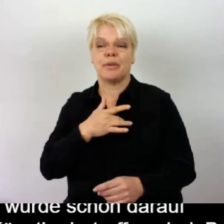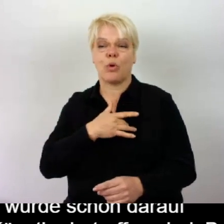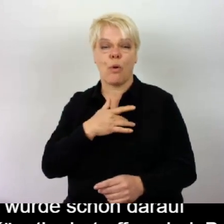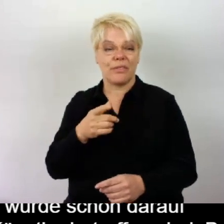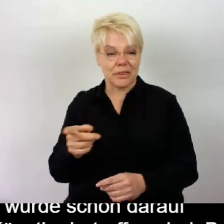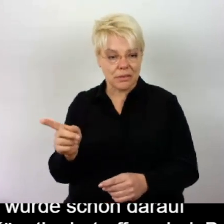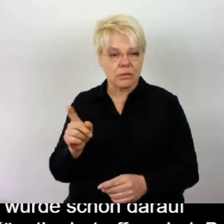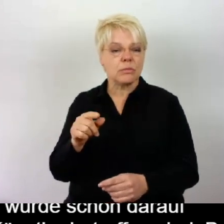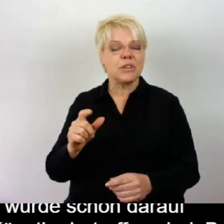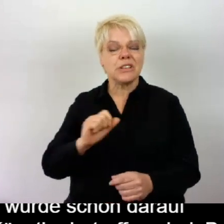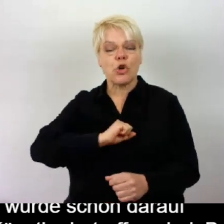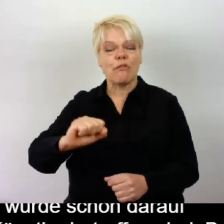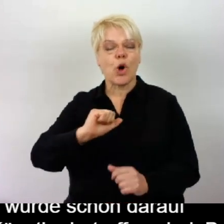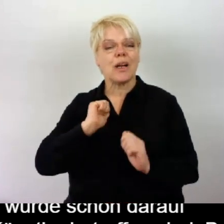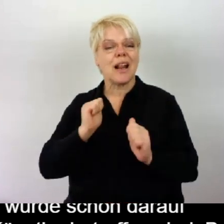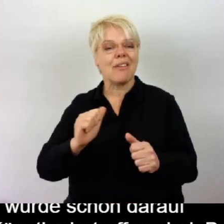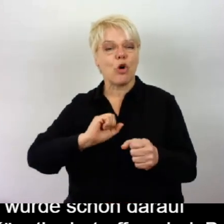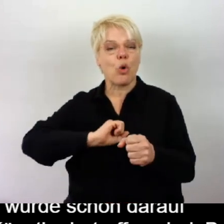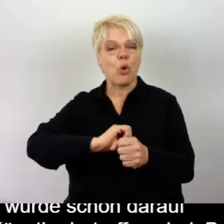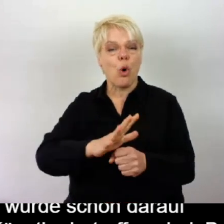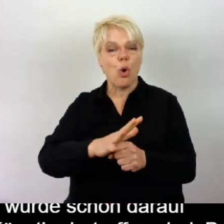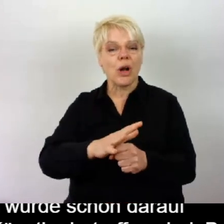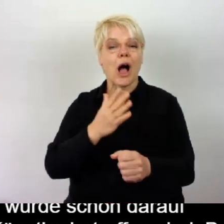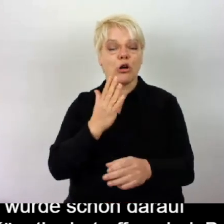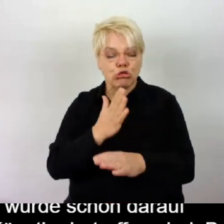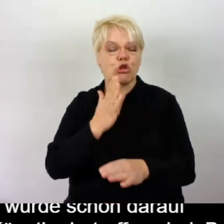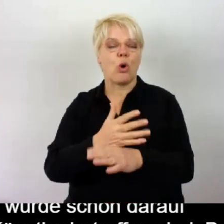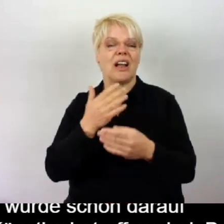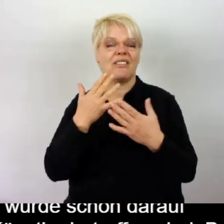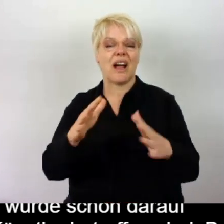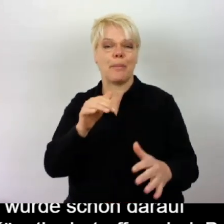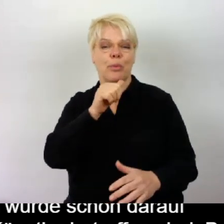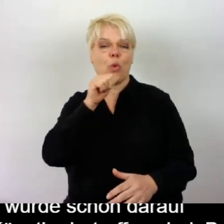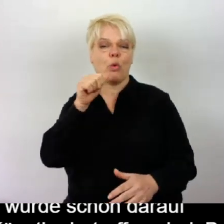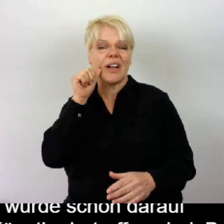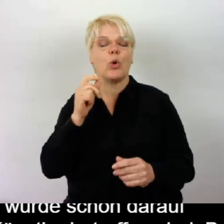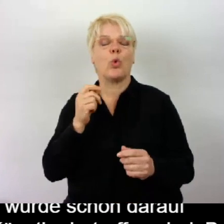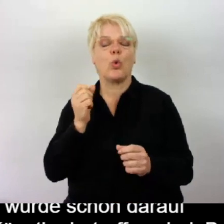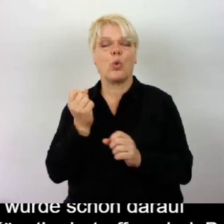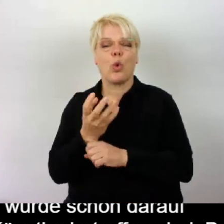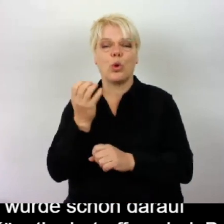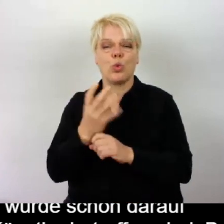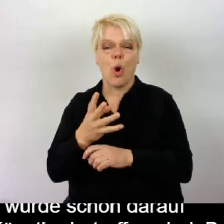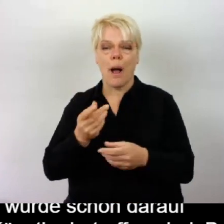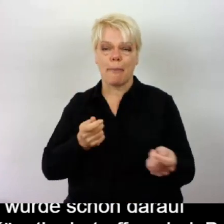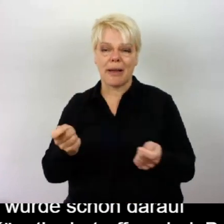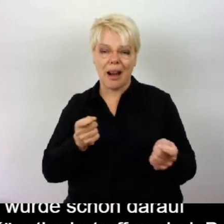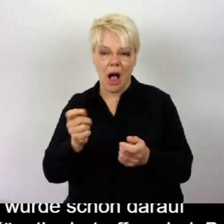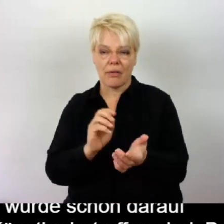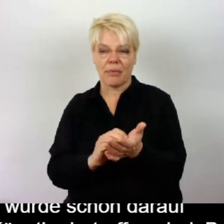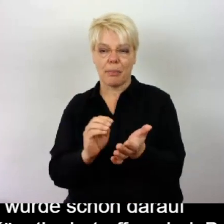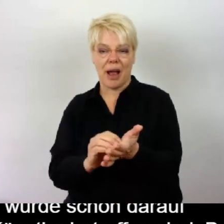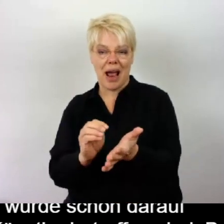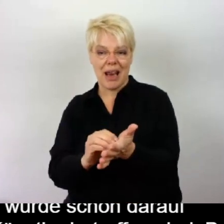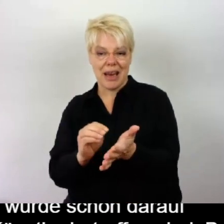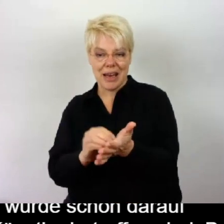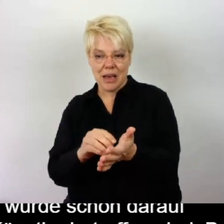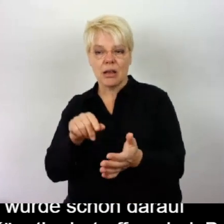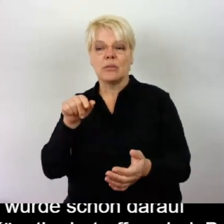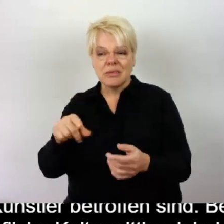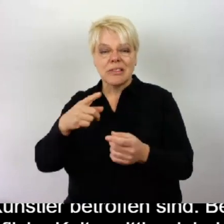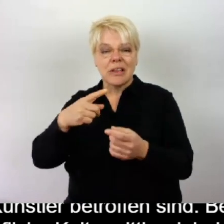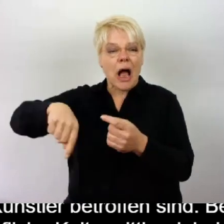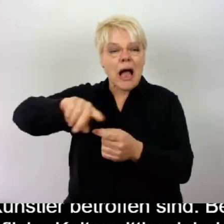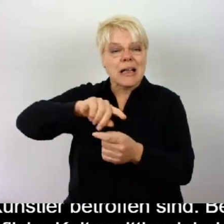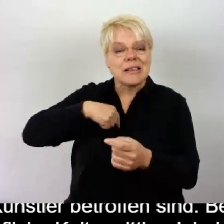Gage bis 1.000 Euro. Und ab 1.000 Euro zahlen wir 40% bis am gedeckten Betrag von 2.500 Euro. Wir sind hier also an